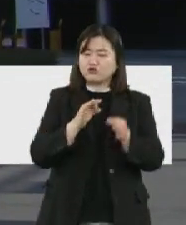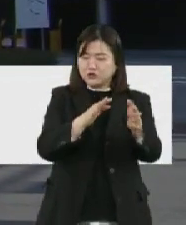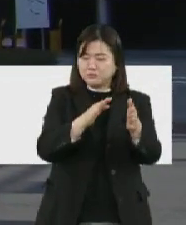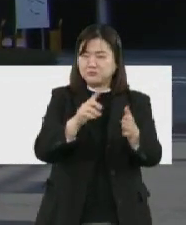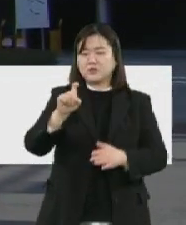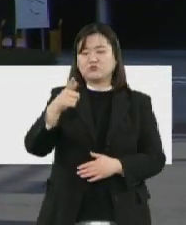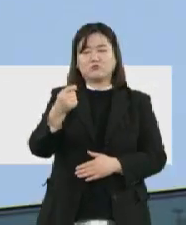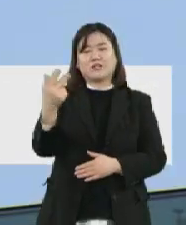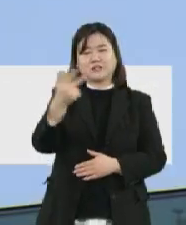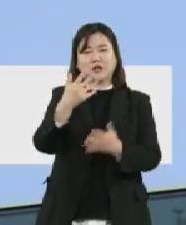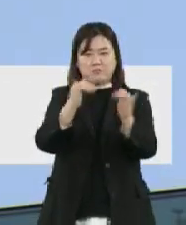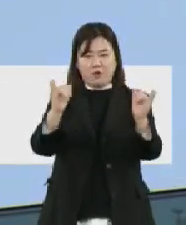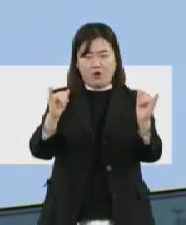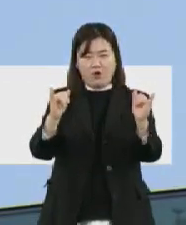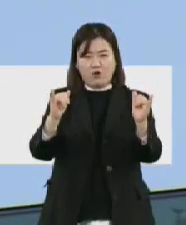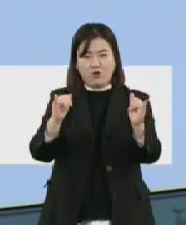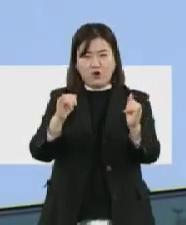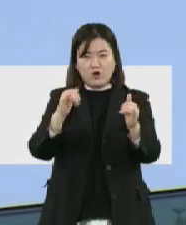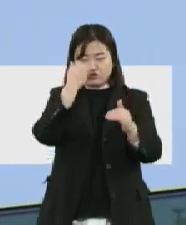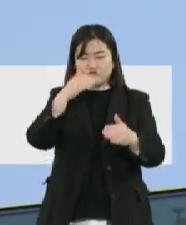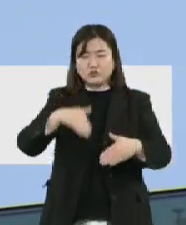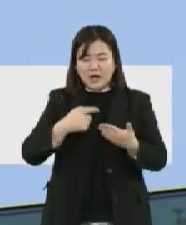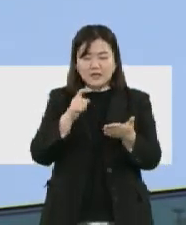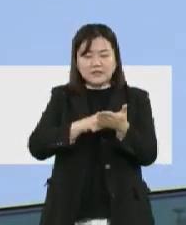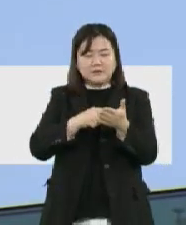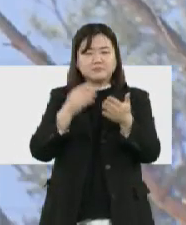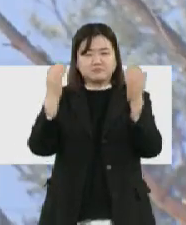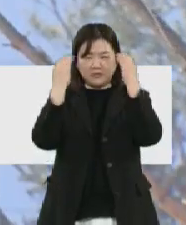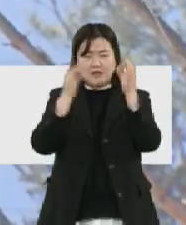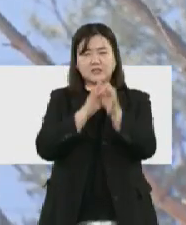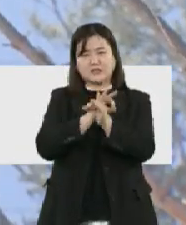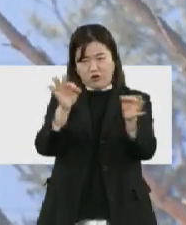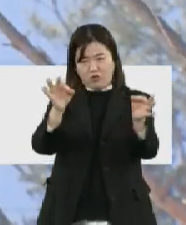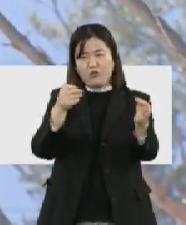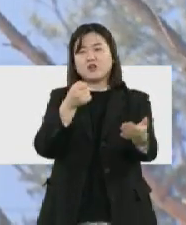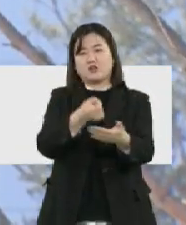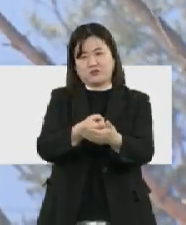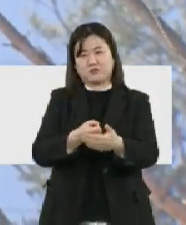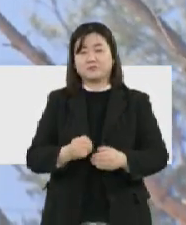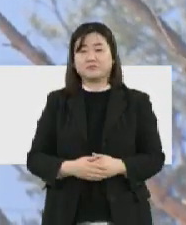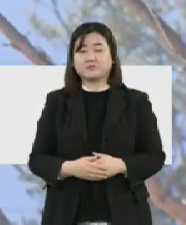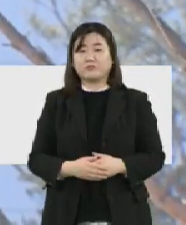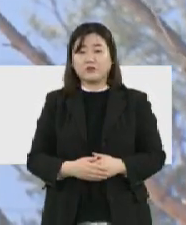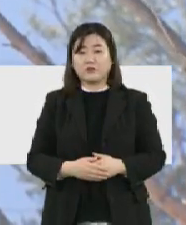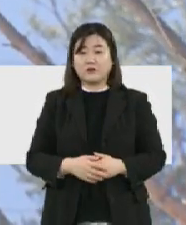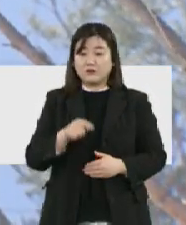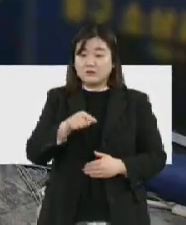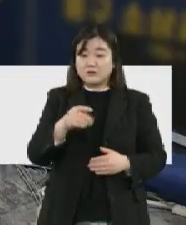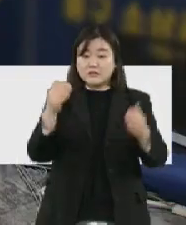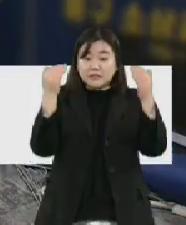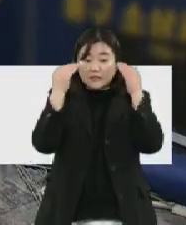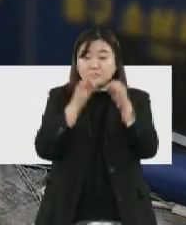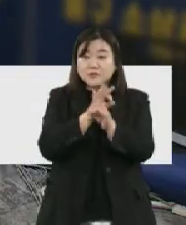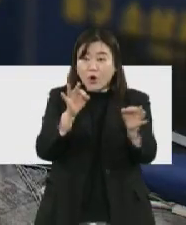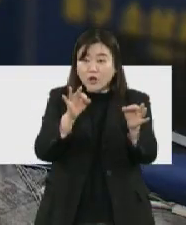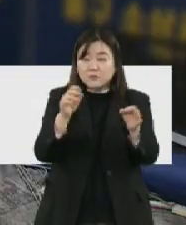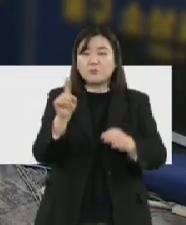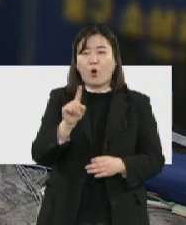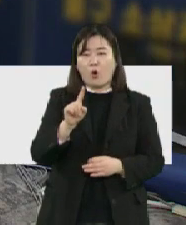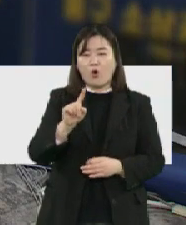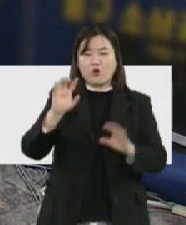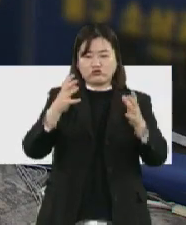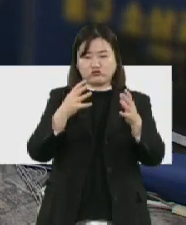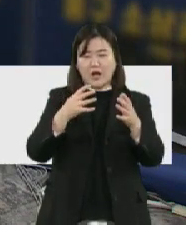16만 7천 여 명에게 충남 위험 긴급 재난 지원금을 지원하기로 했습니다 중남 형 긴급 재난 지원금은